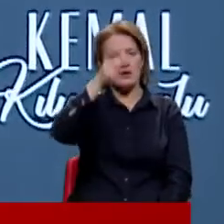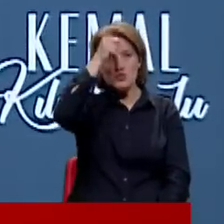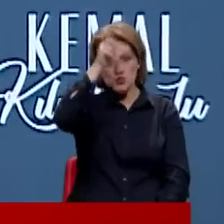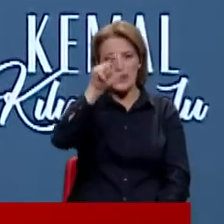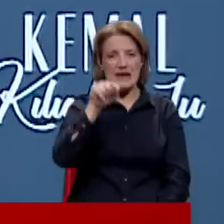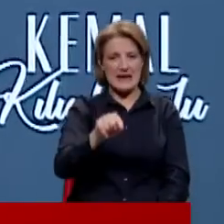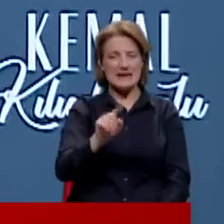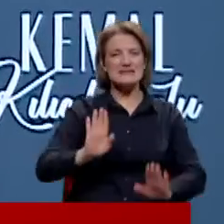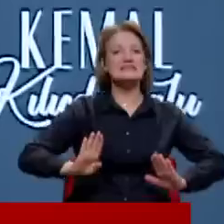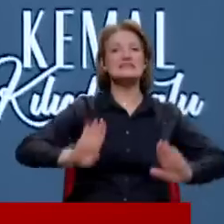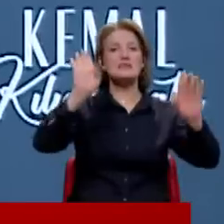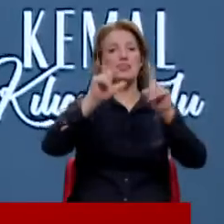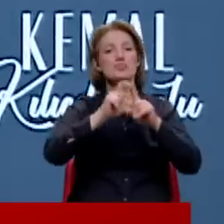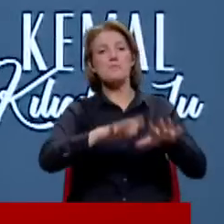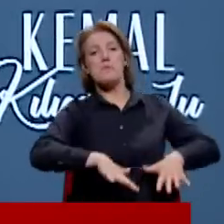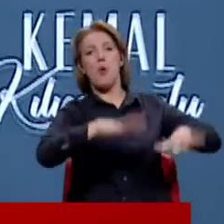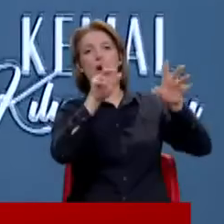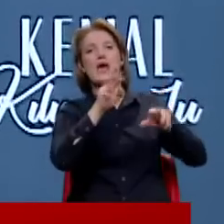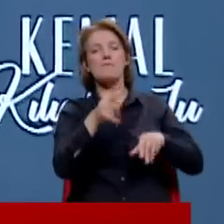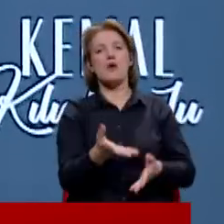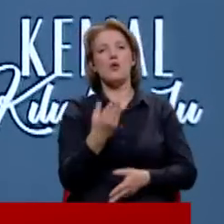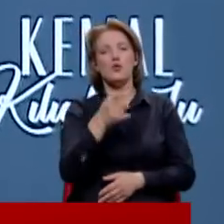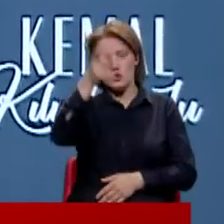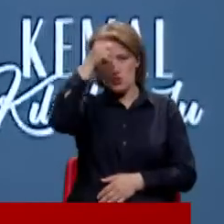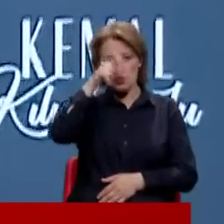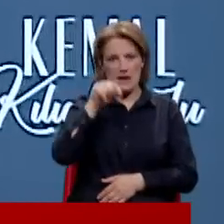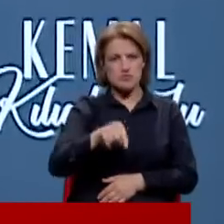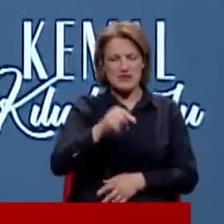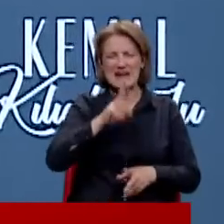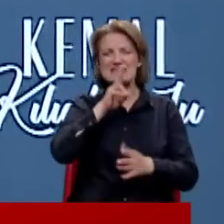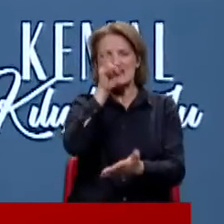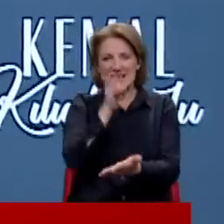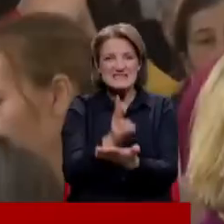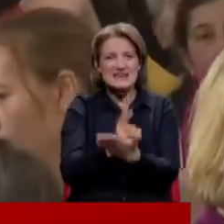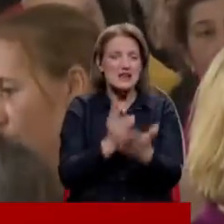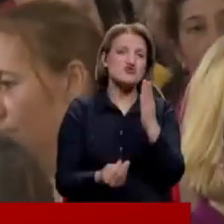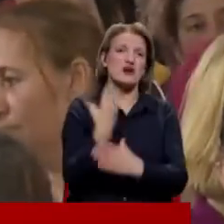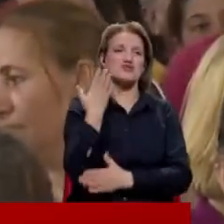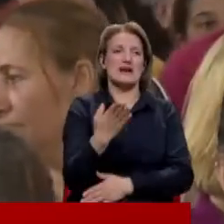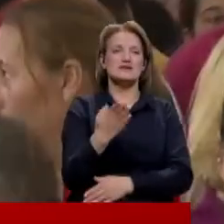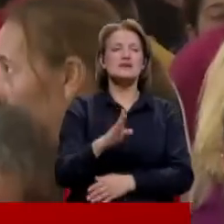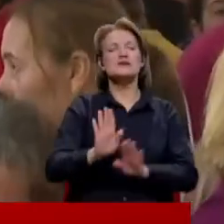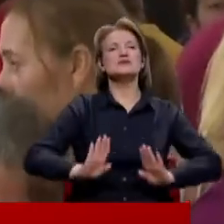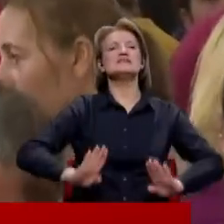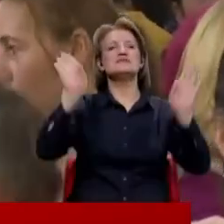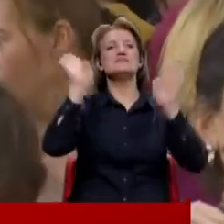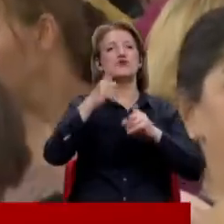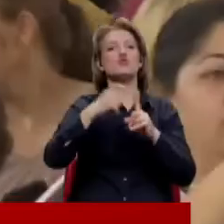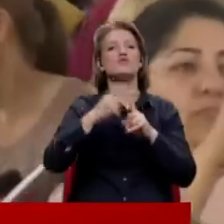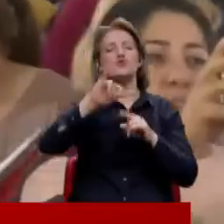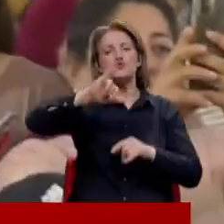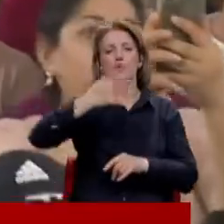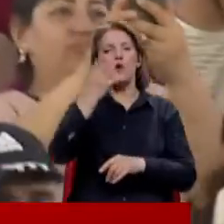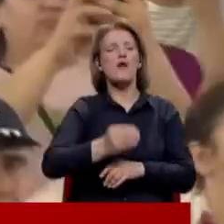anlamda sığınmacı deposu haline getirdiler. Türkiye'yi buradan kesinlikle çıkaracağım. Sığınmacı nüfusunun yoğun olarak